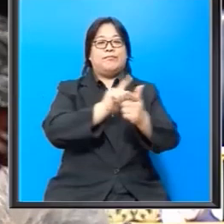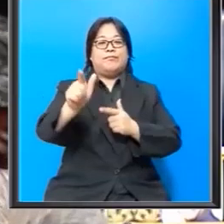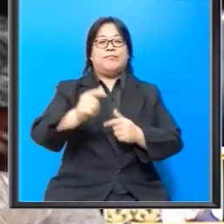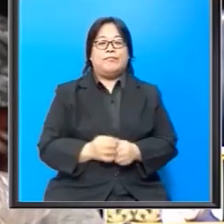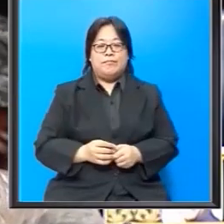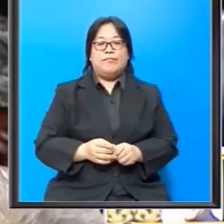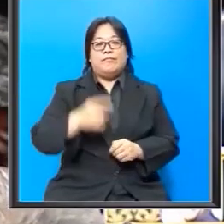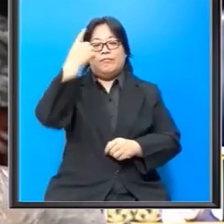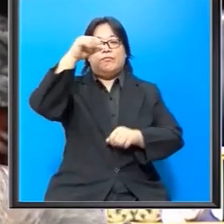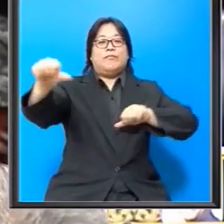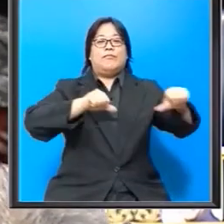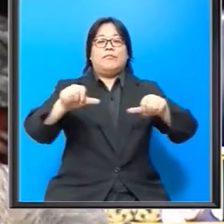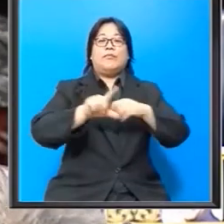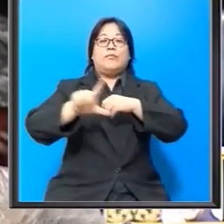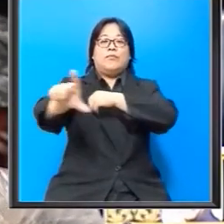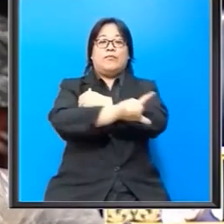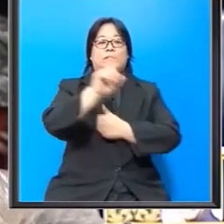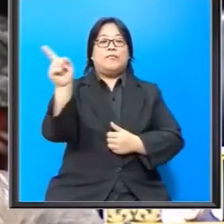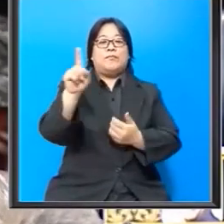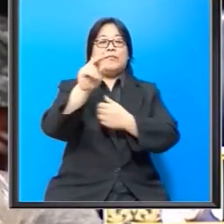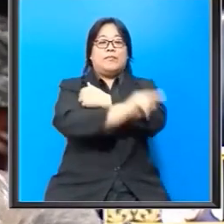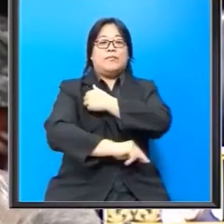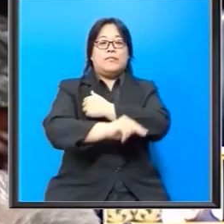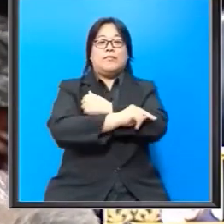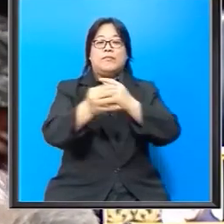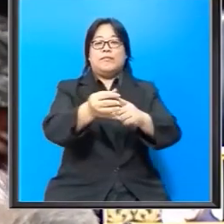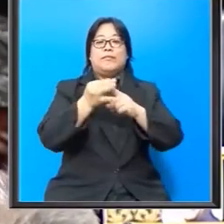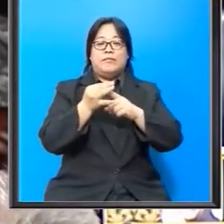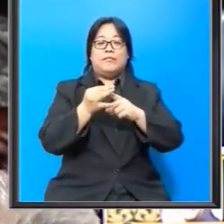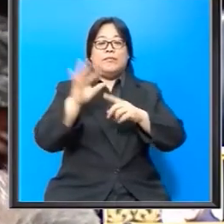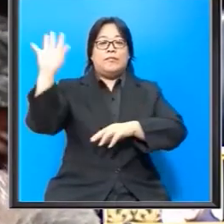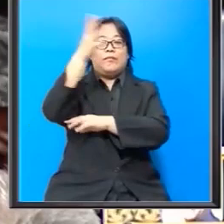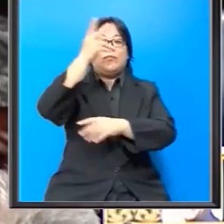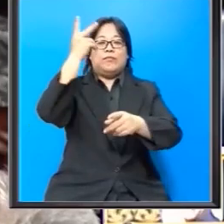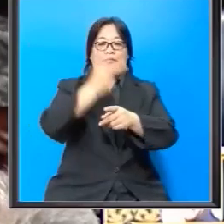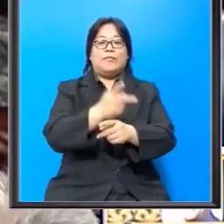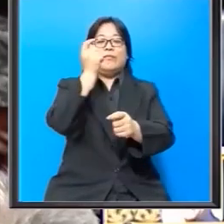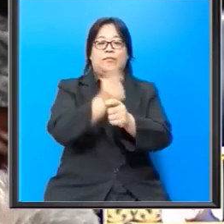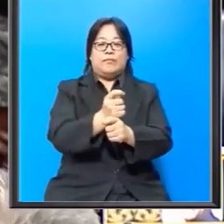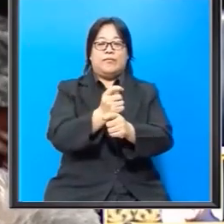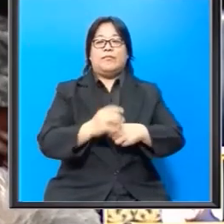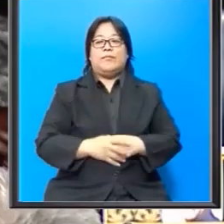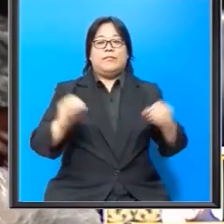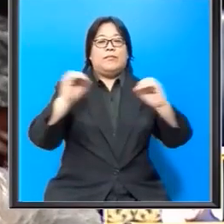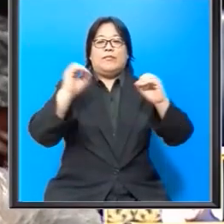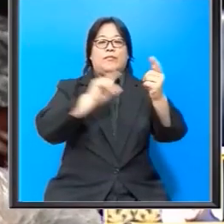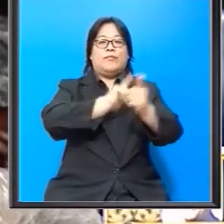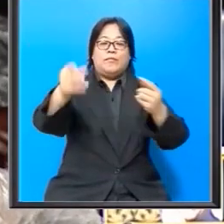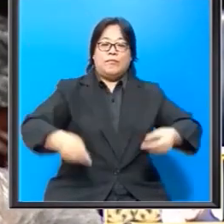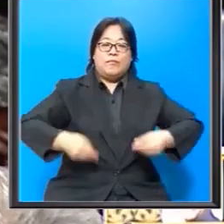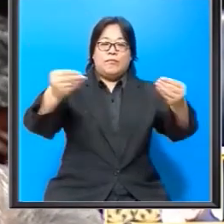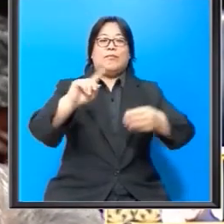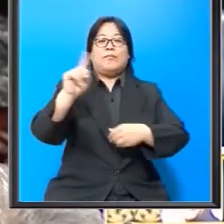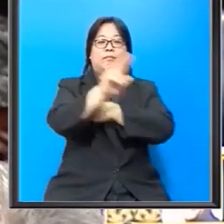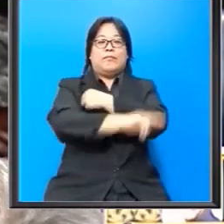kelulusan untuk activity penemuan dimana-mana degree utama di kawasan hutan Simpang kekal tidak Rusady Bridge